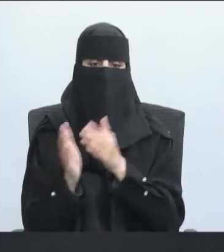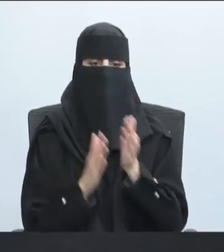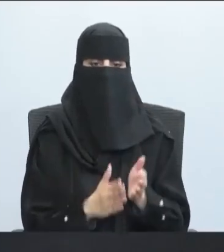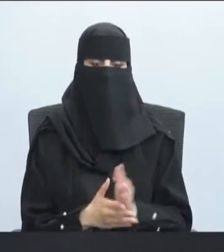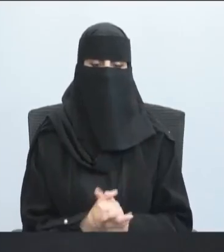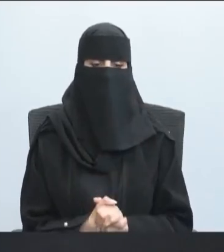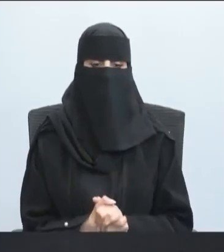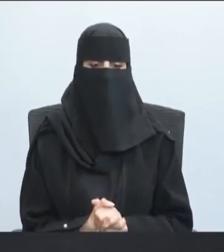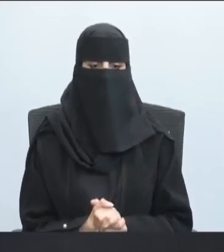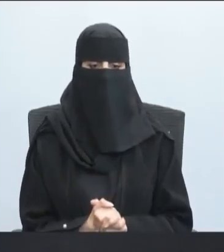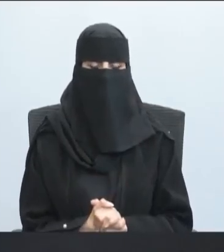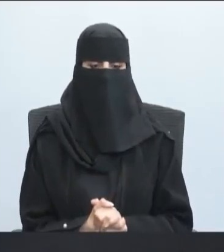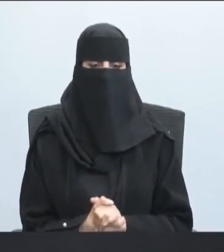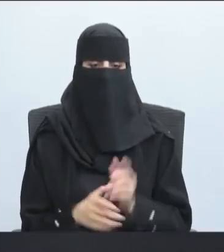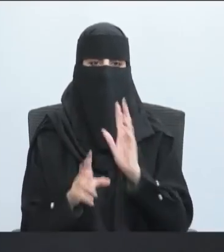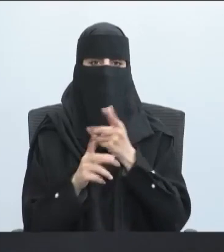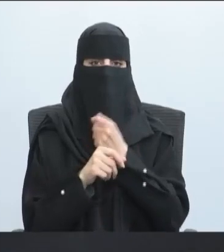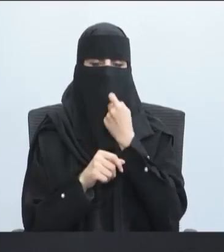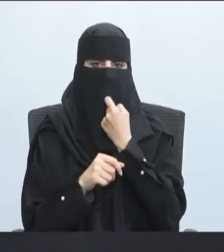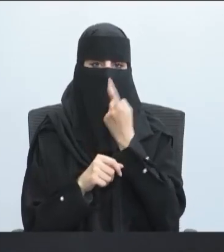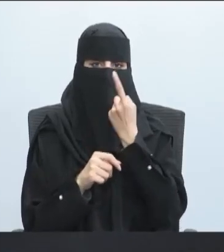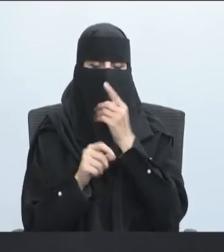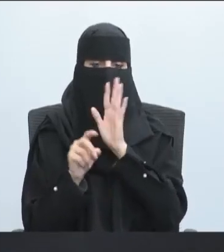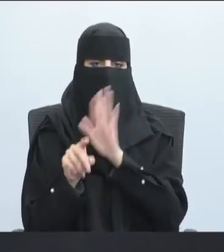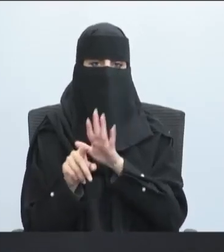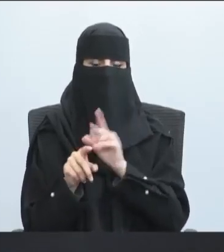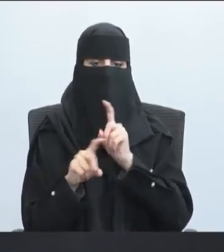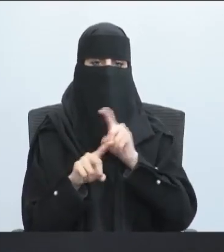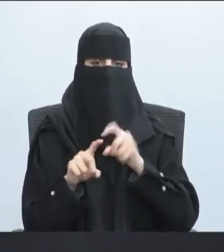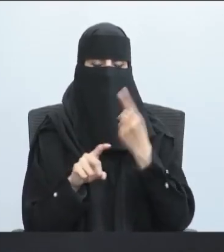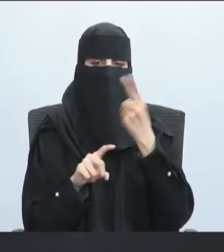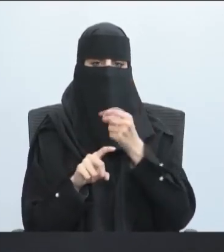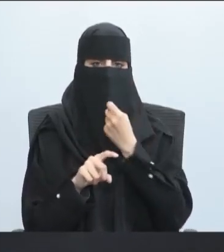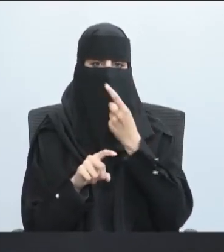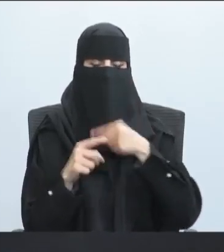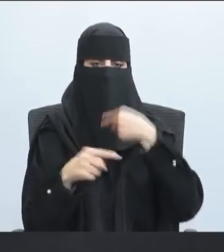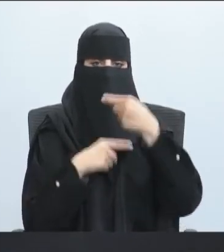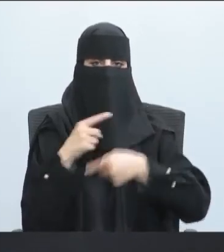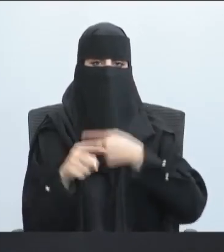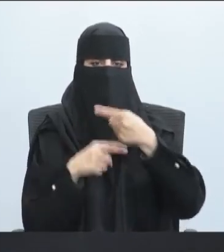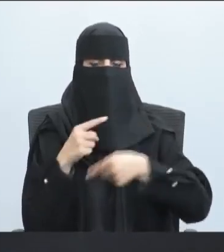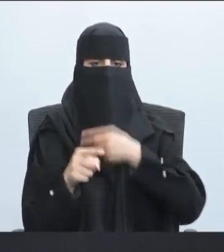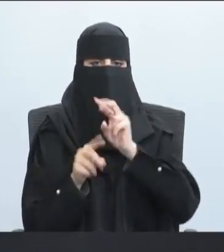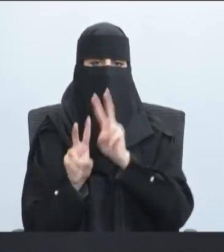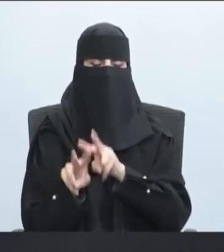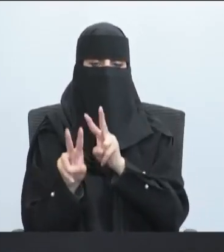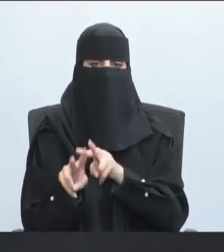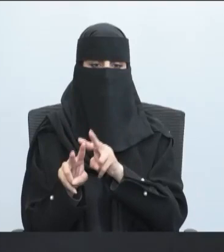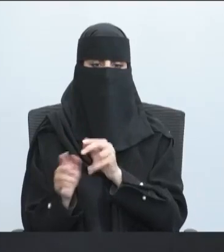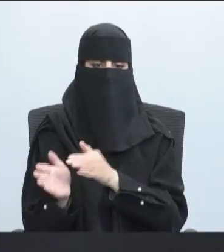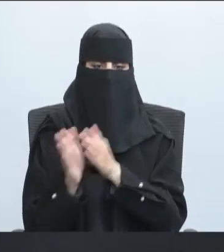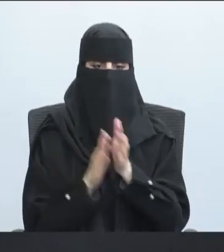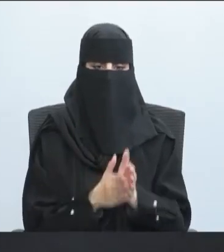المبلغ الاساس فمثلا لو استثمرت 100 ريال او 1000 ريال سناخذ 10% لكل سنه بما يعادل ارباح